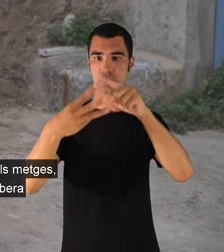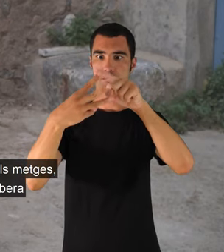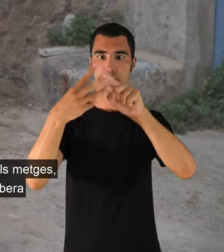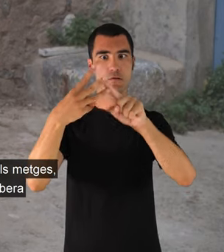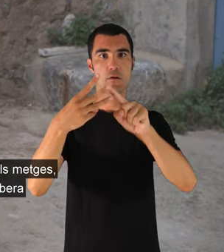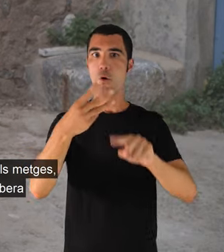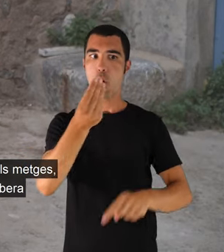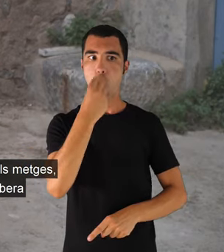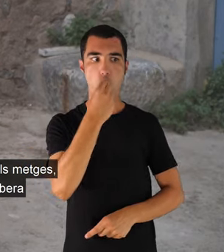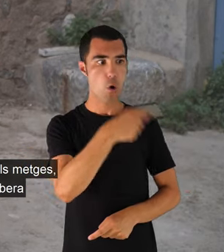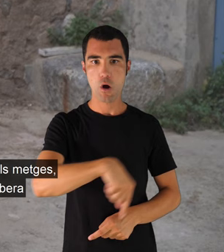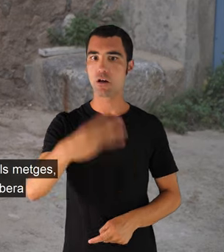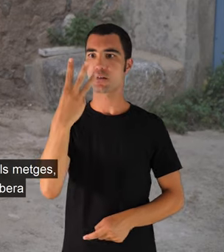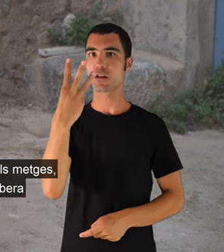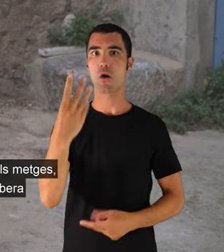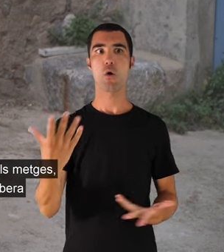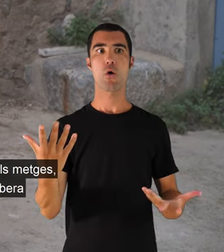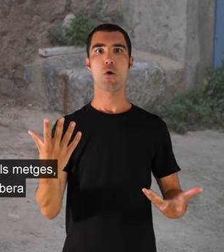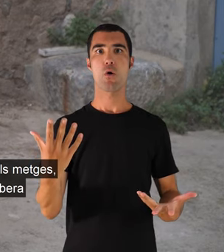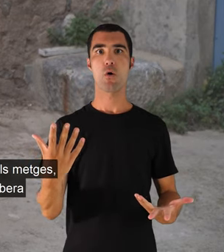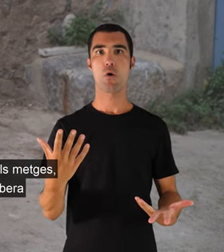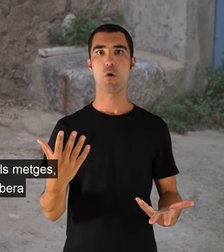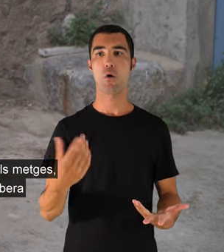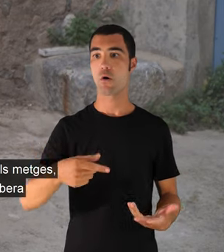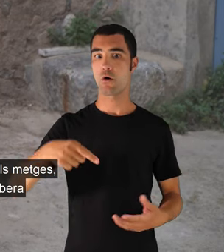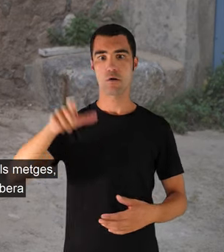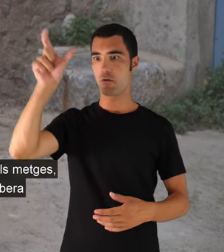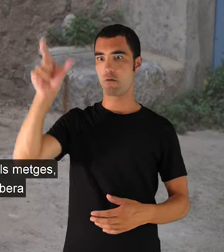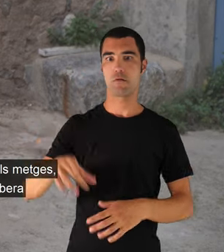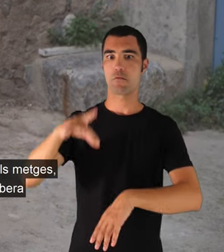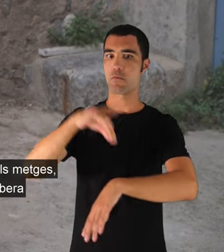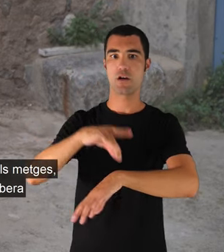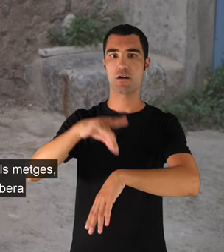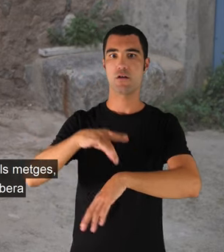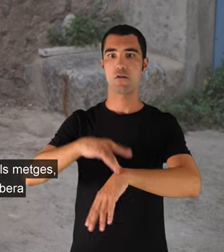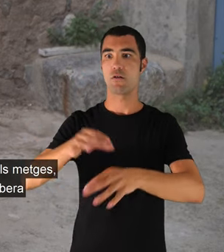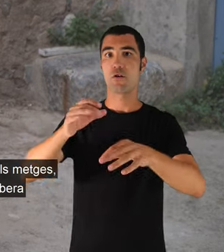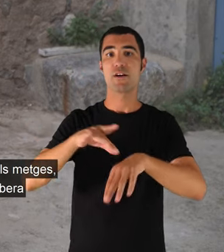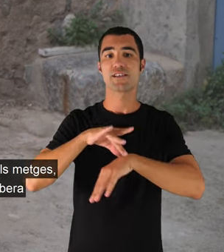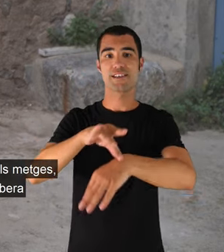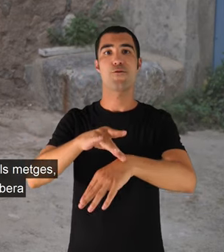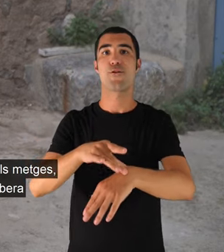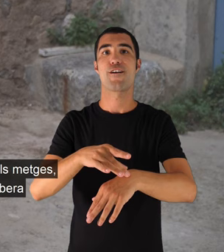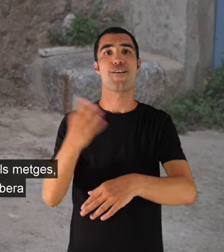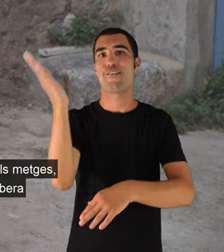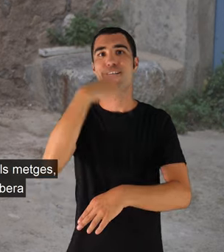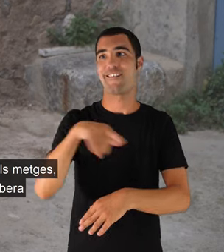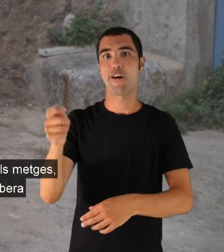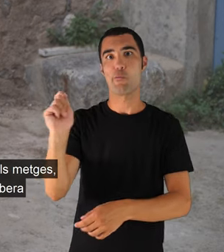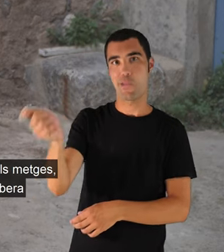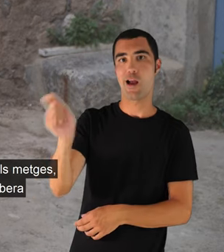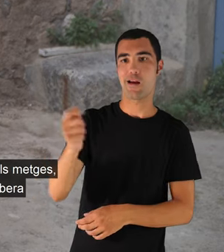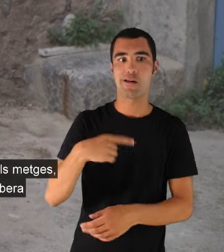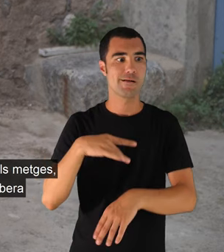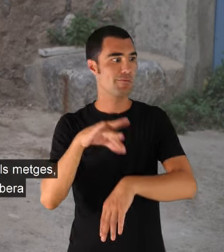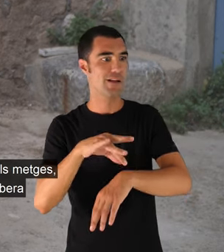boques i nosaltres pagàvem el metge. No era segur, ho havien de pagar. I no podia ser. I